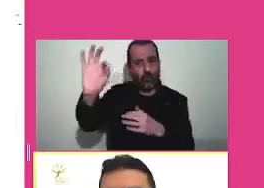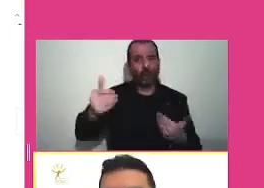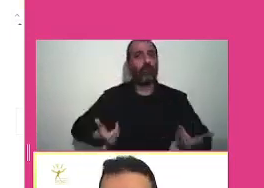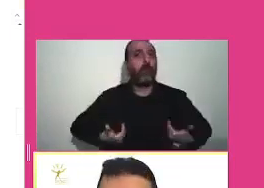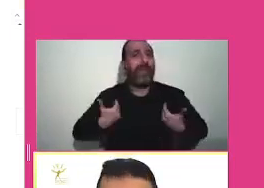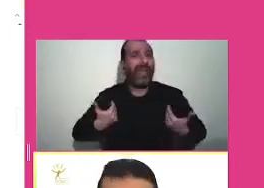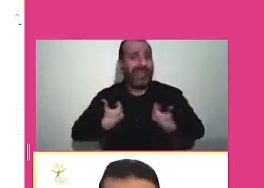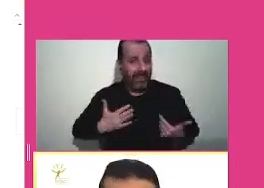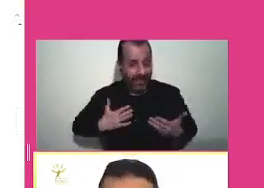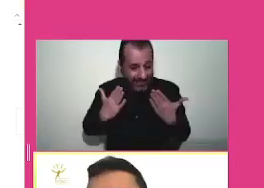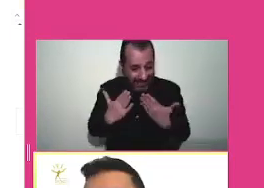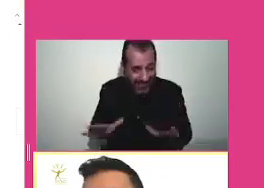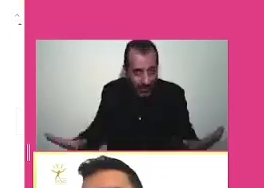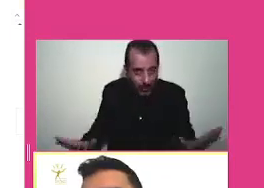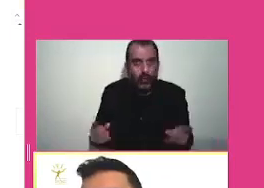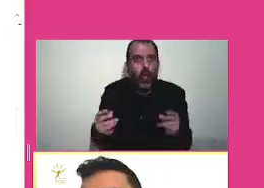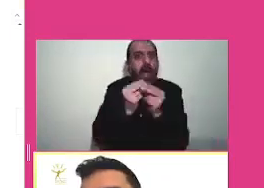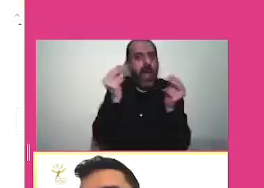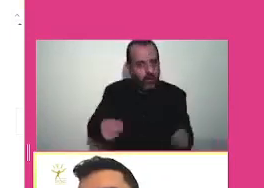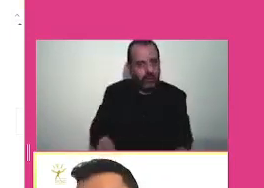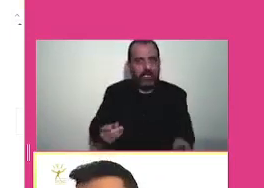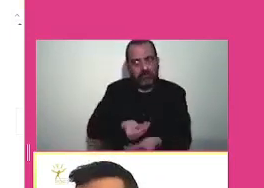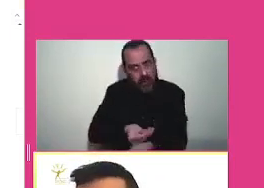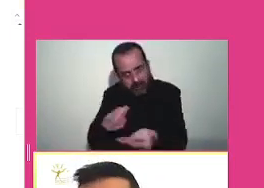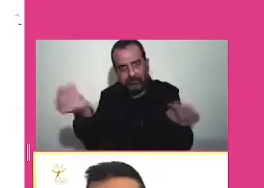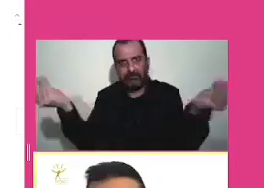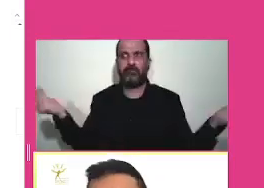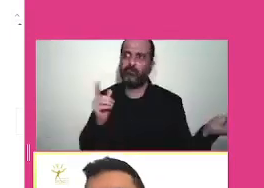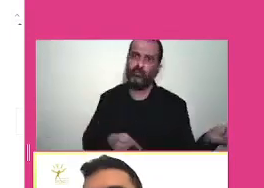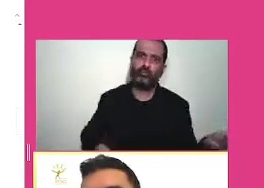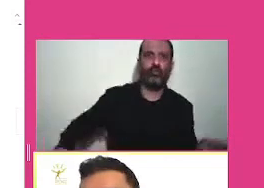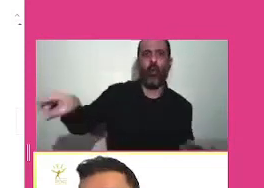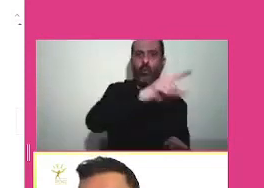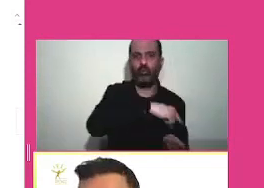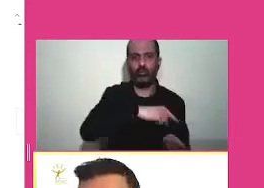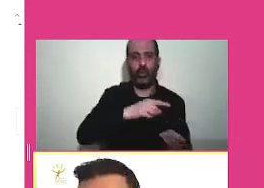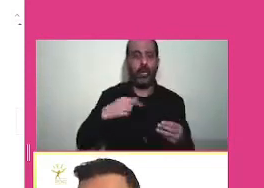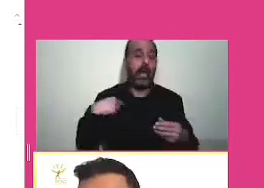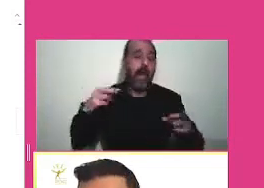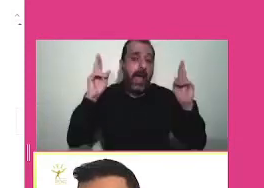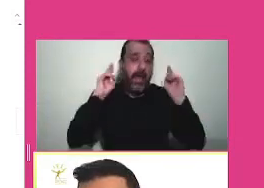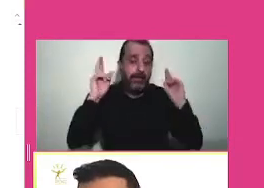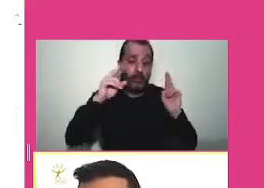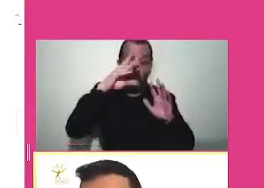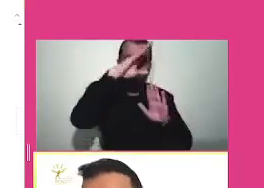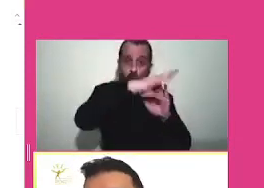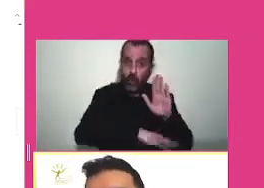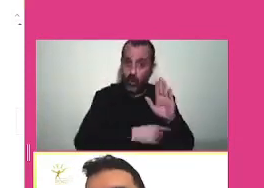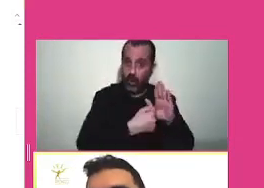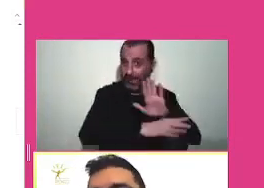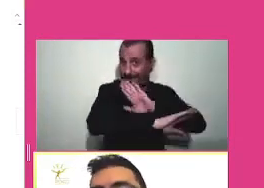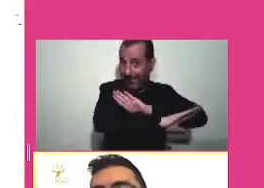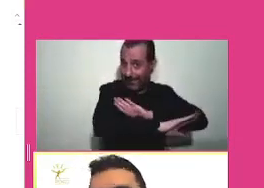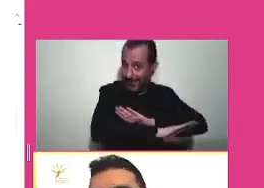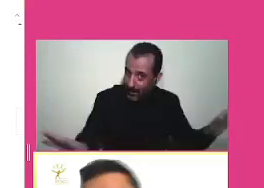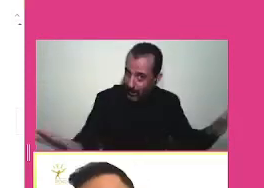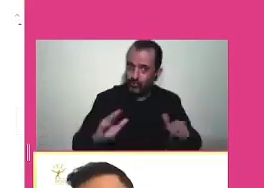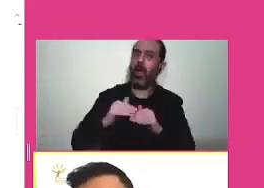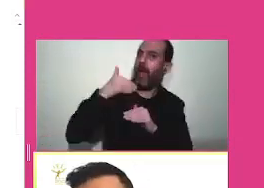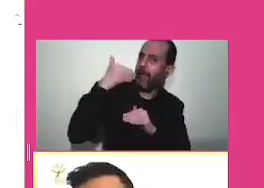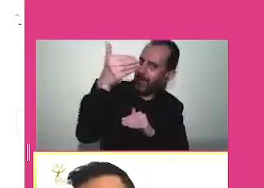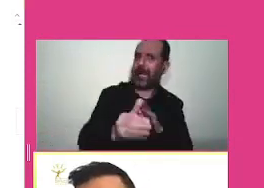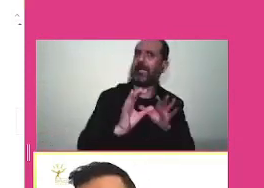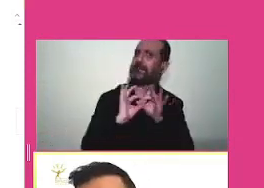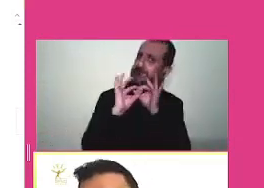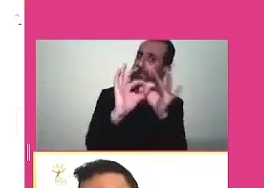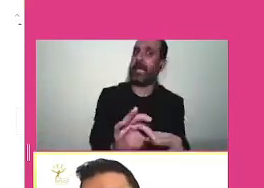of Disability. Κάτι το οποίο ελπίζουμε να συνεχιστεί και μετά το πέρας του έργου και να μπορούμε και μετέπειτα